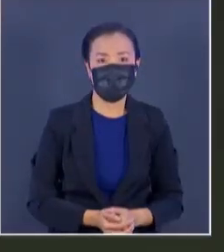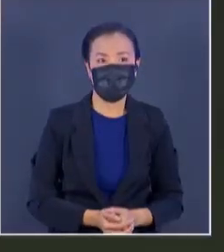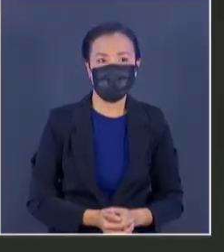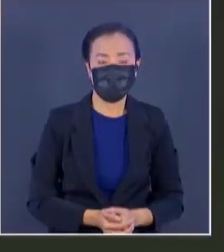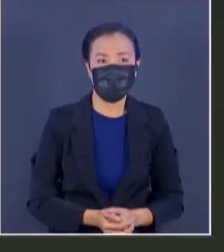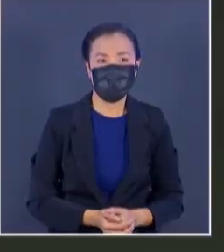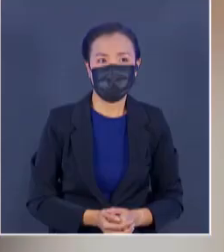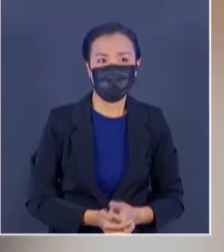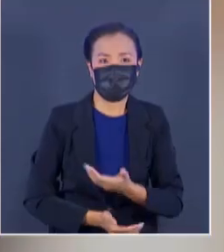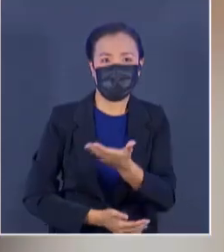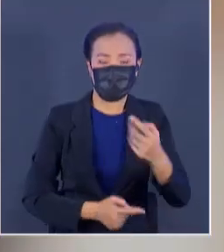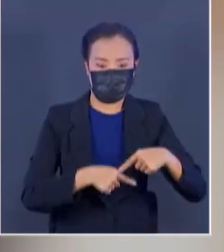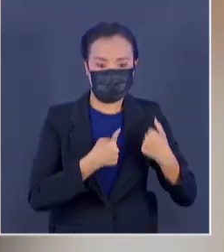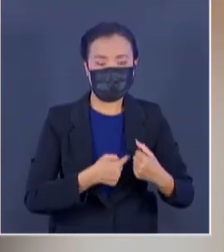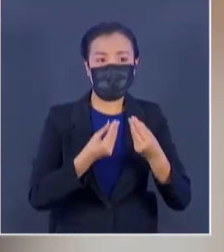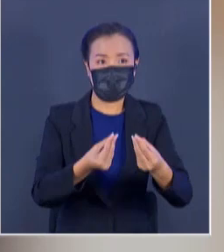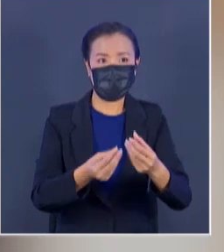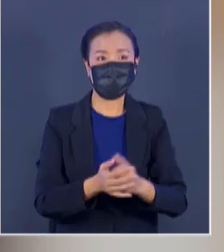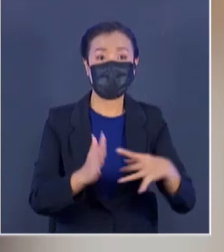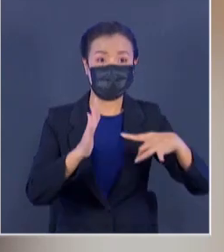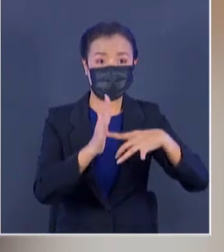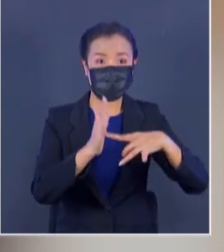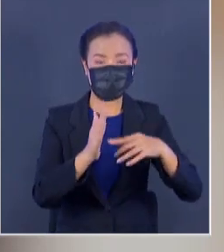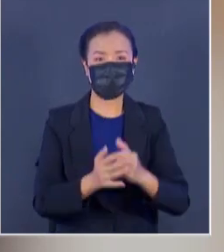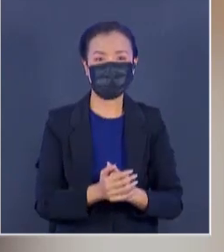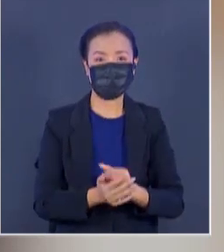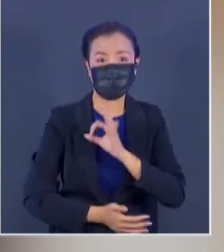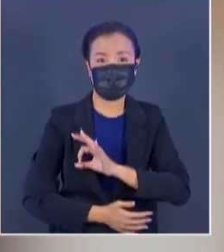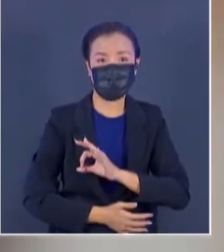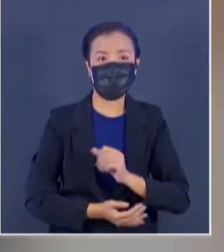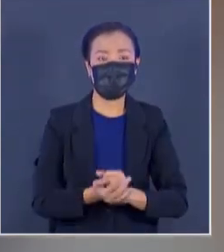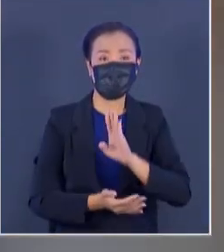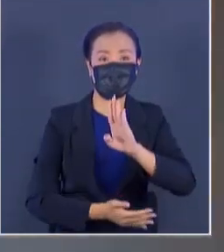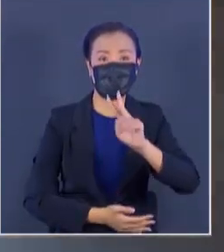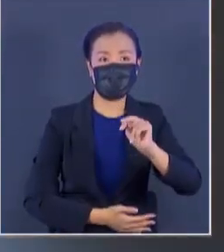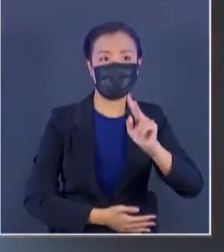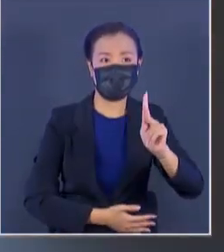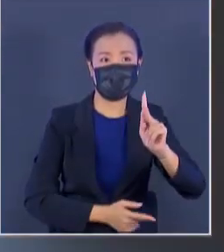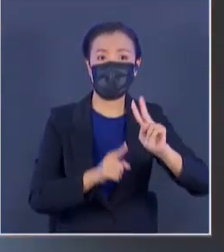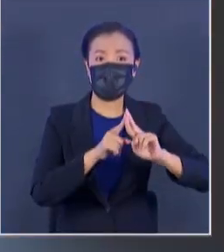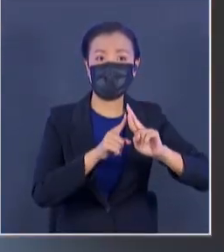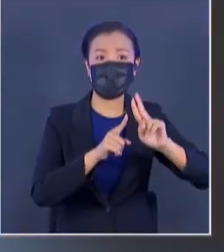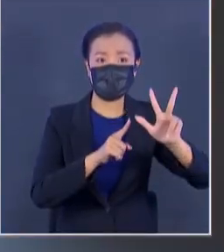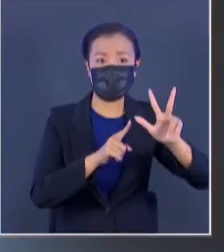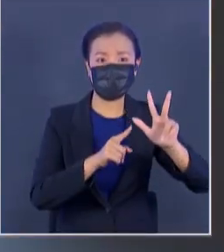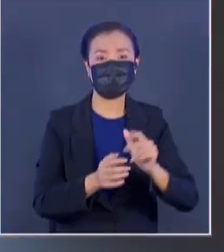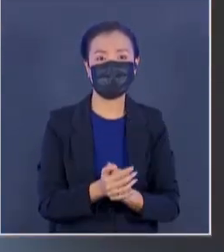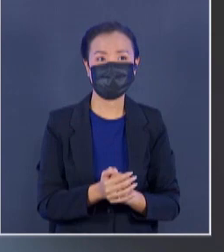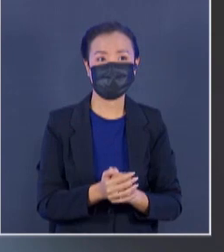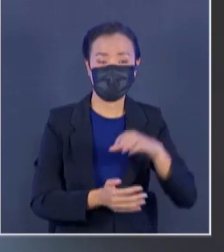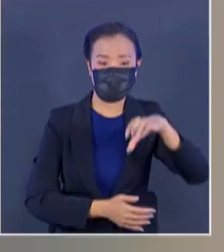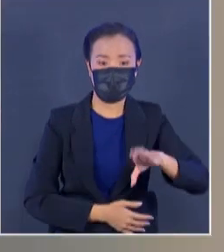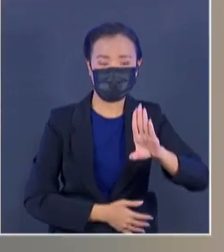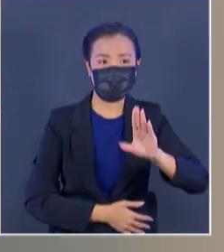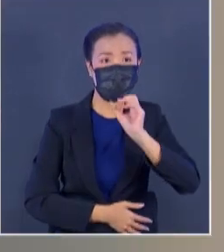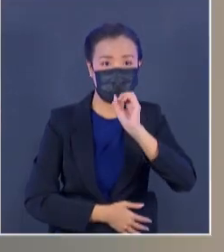ทำเอาเหล่าโอตาพากันส่งกำลังใจให้กับเจ้าเข็มชนิการสมาชิก BNK48 รุ่นที่3นะคะหลังจากที่ทางต้นสังกัด